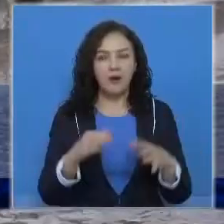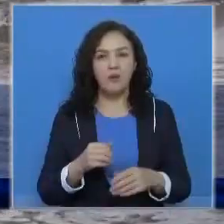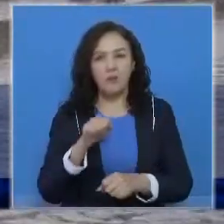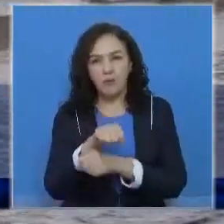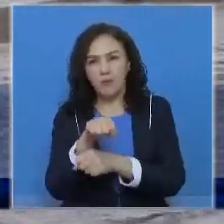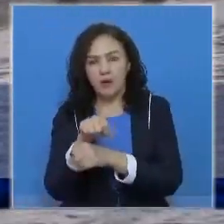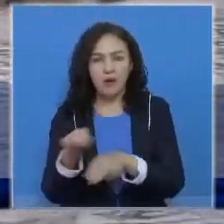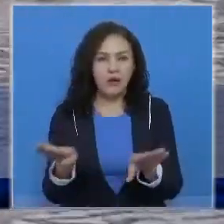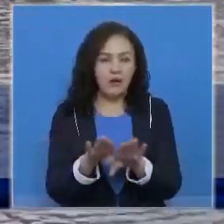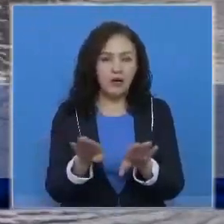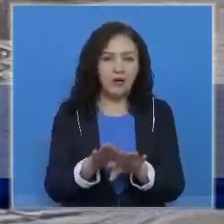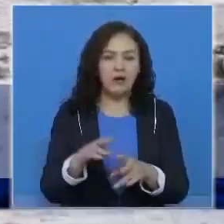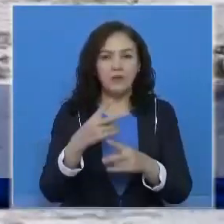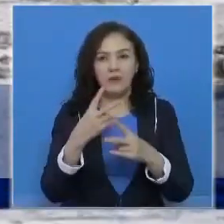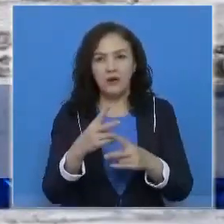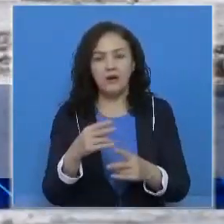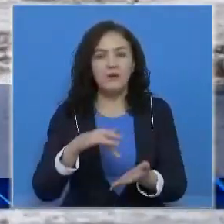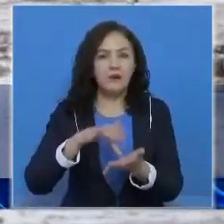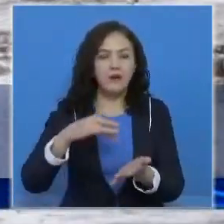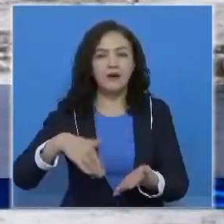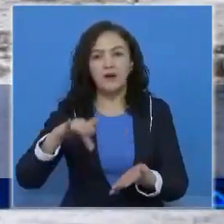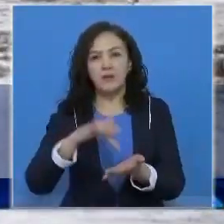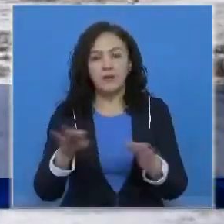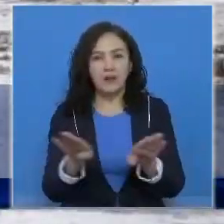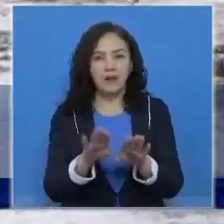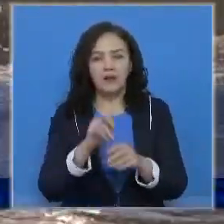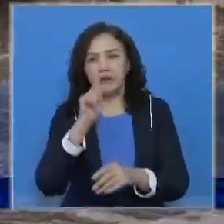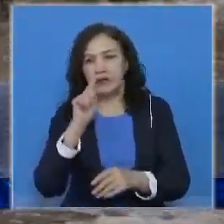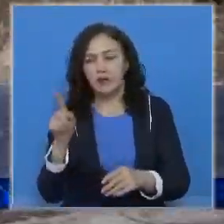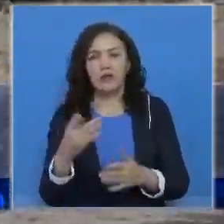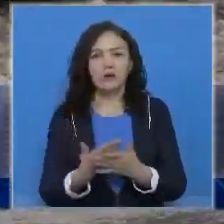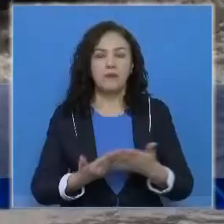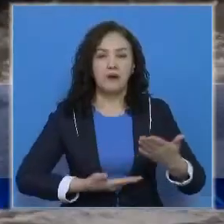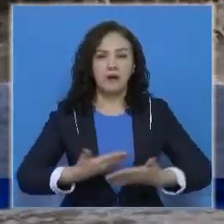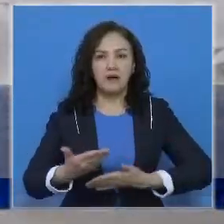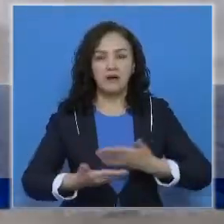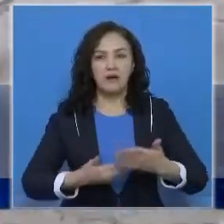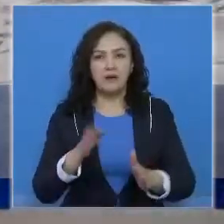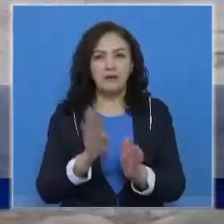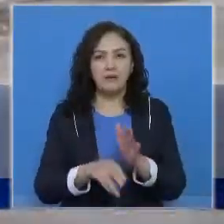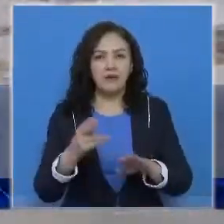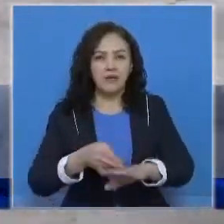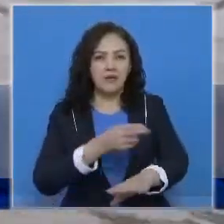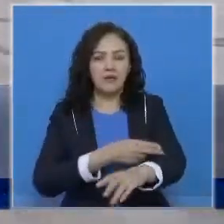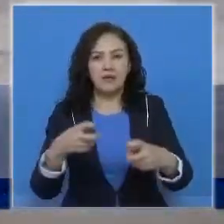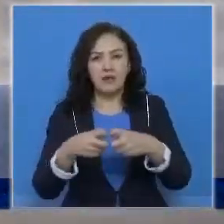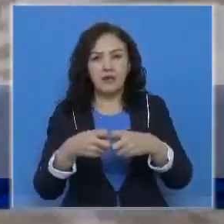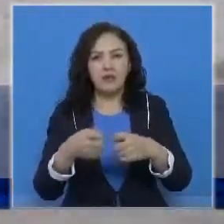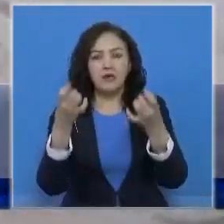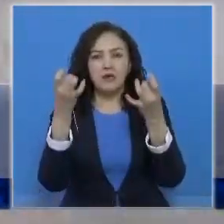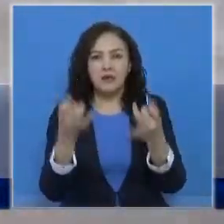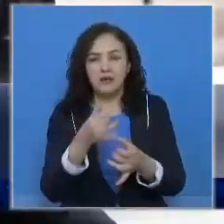пробки. Подобная картина наблюдается как в центре города, так и на окраинах. Пешеходам перейти дорогу без резиновых сапог стало